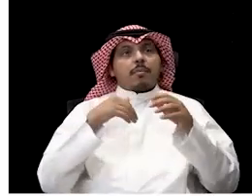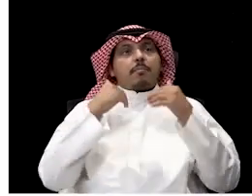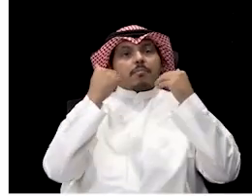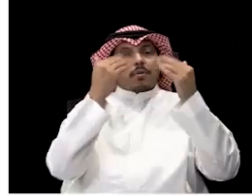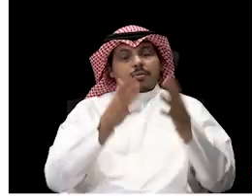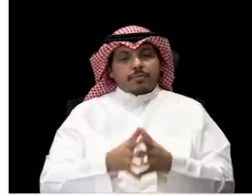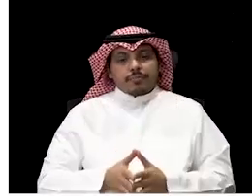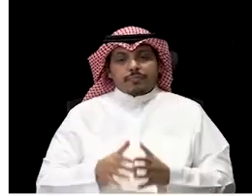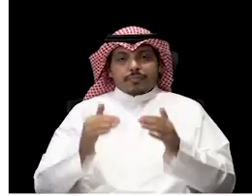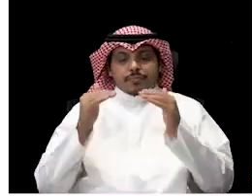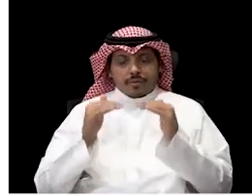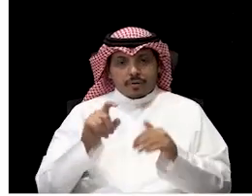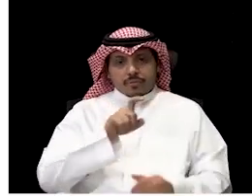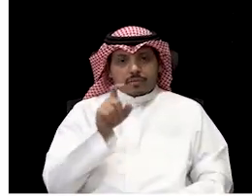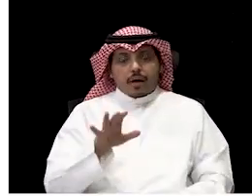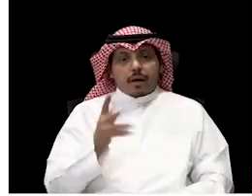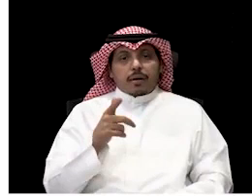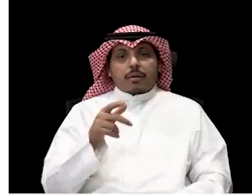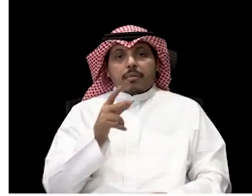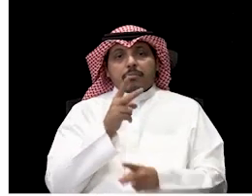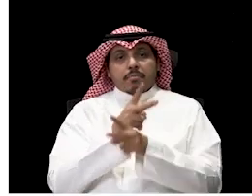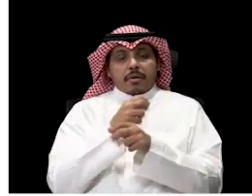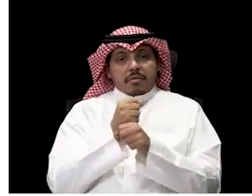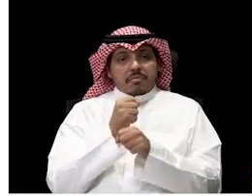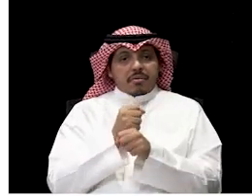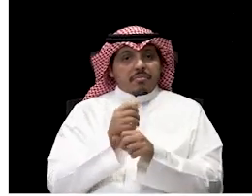ما آثار البطالة على الاقتصاد الوطني؟